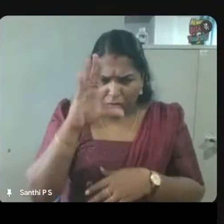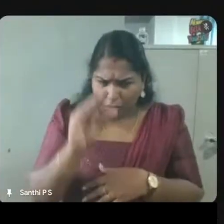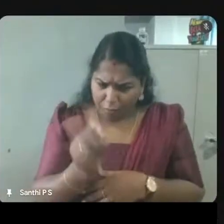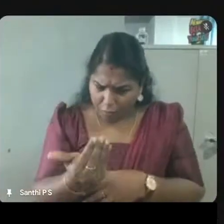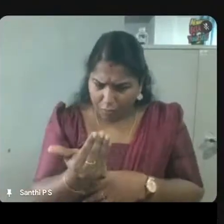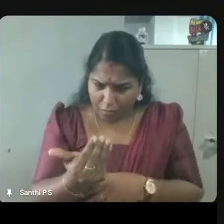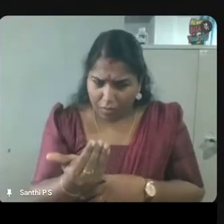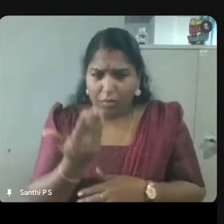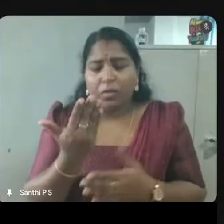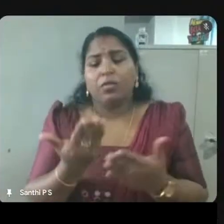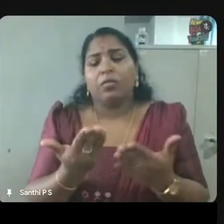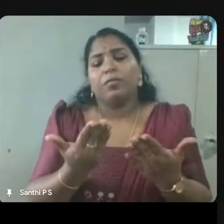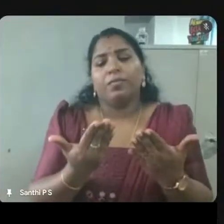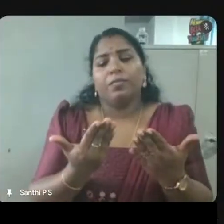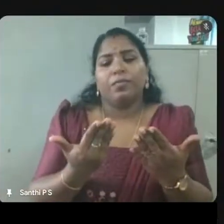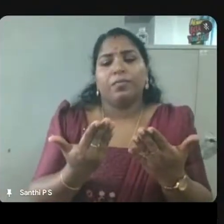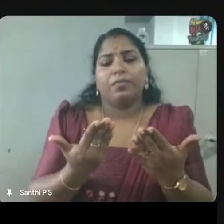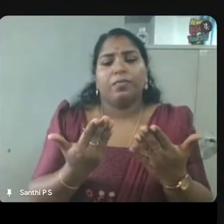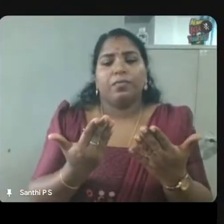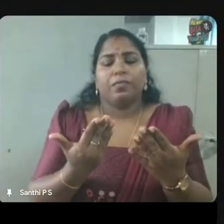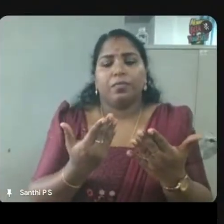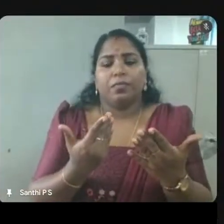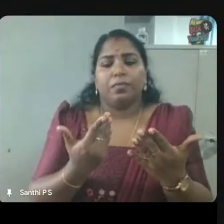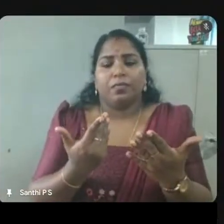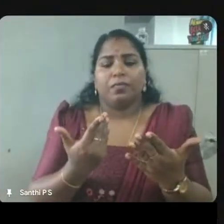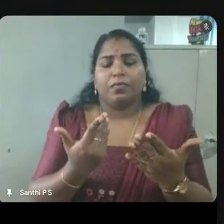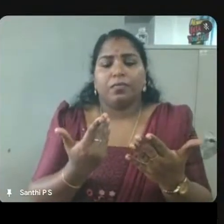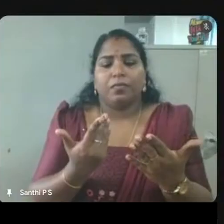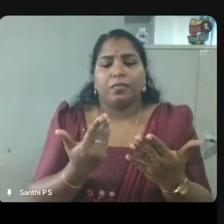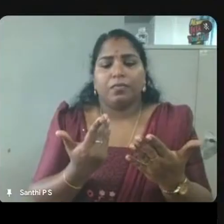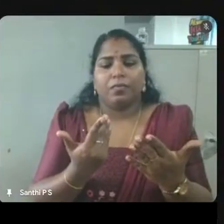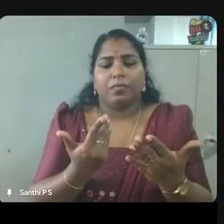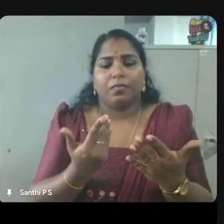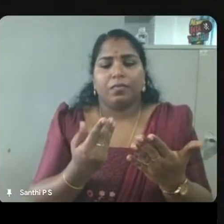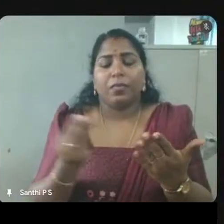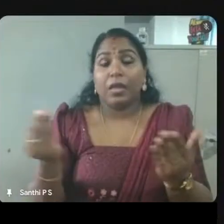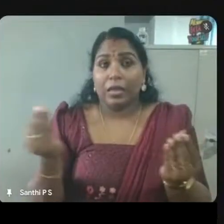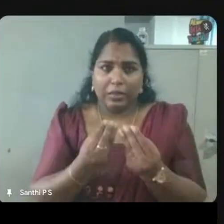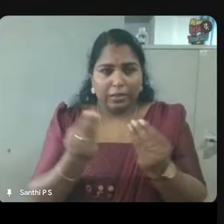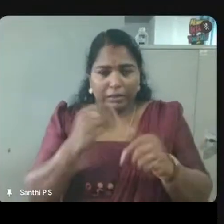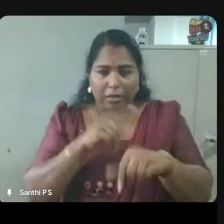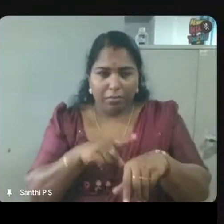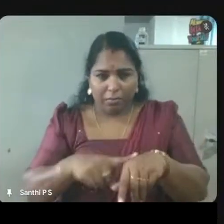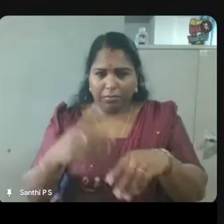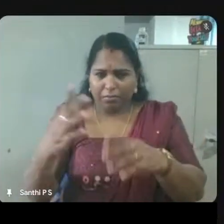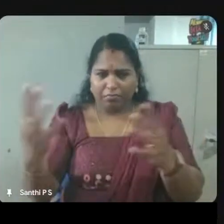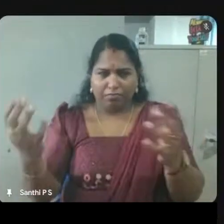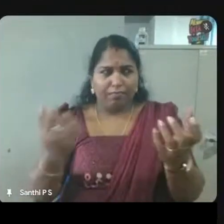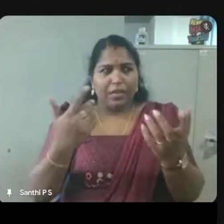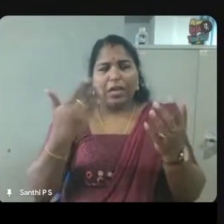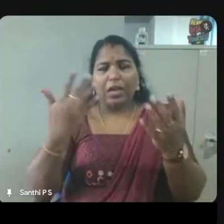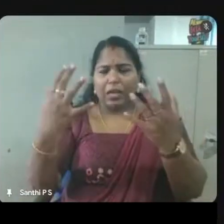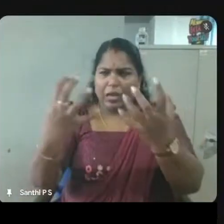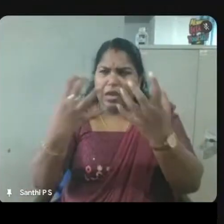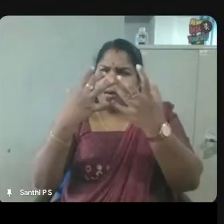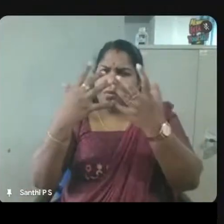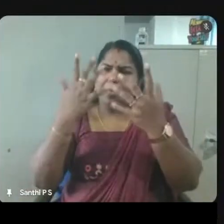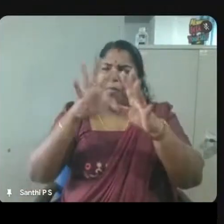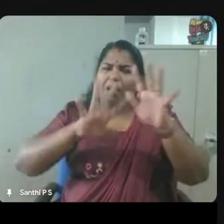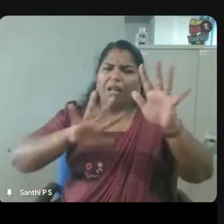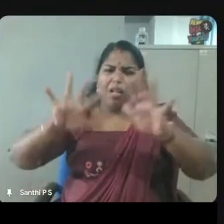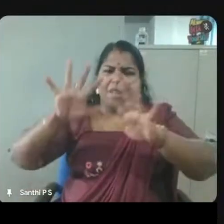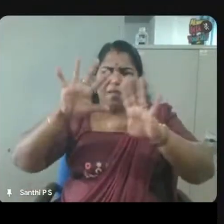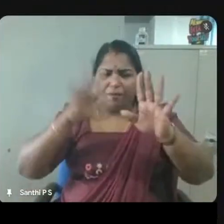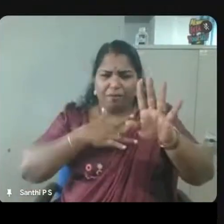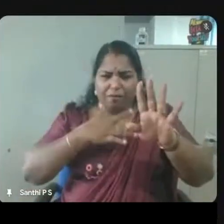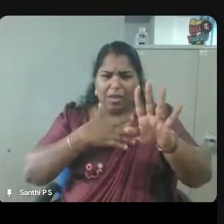നമുക്കൊരു ബ്രൈറ്റ് ആയിട്ട് ഒരു ഗ്ലെയർ ഉള്ള ഒരു സംഭവം വരും. അത് തന്നെ പലപ്പോഴും നമുക്കൊരു കാഴ്ചക്കുറവായിട്ട് കാണാം. പക്ഷെ അത് ട്രാൻസിയന്റ് ആണ്, ടെമ്പററി ആണ്, കുറച്ച്